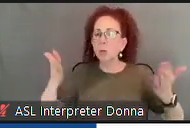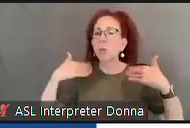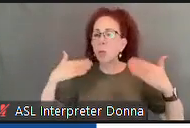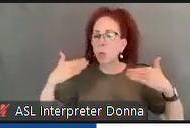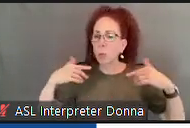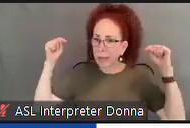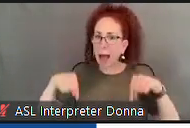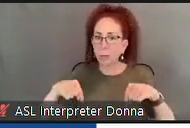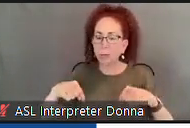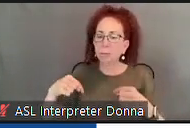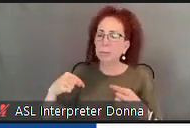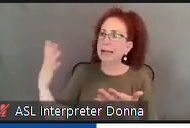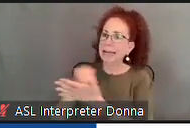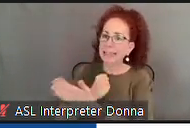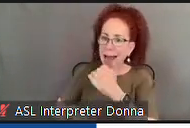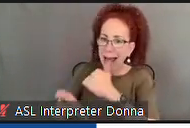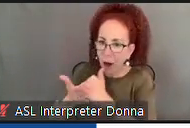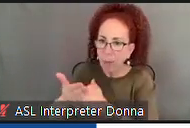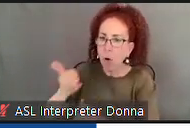到什